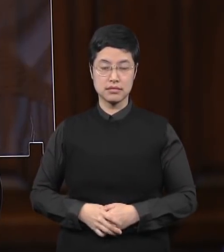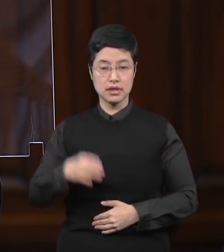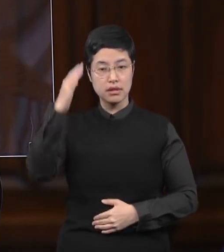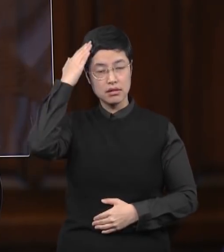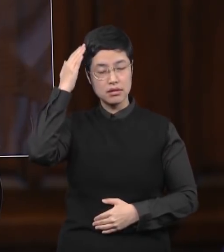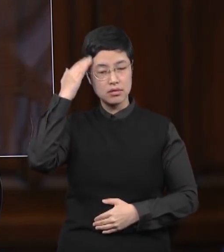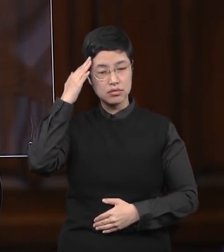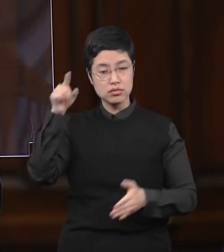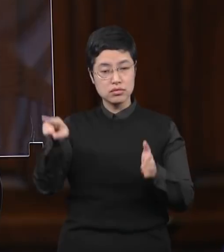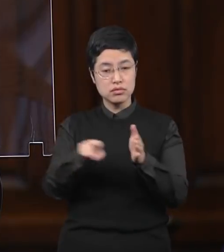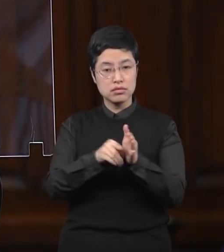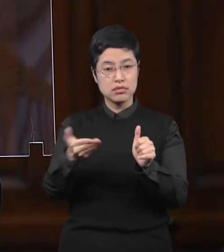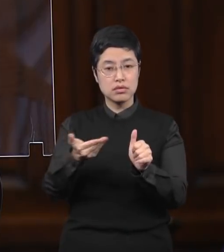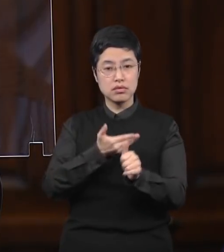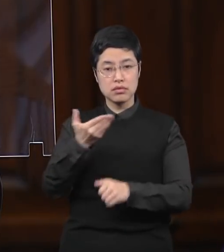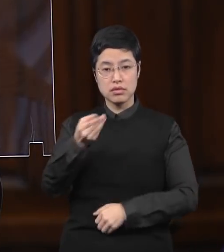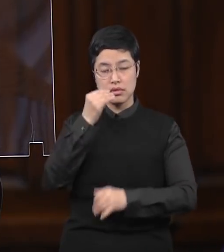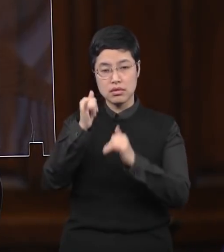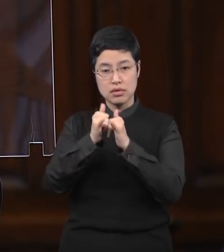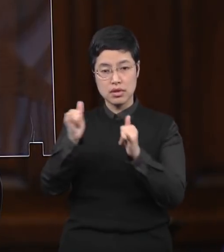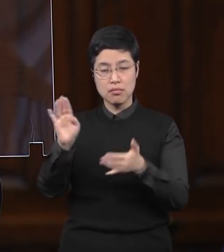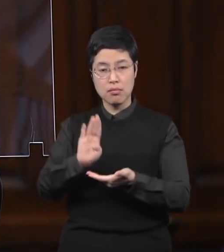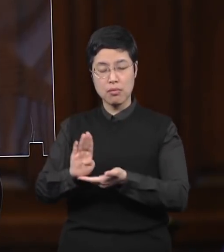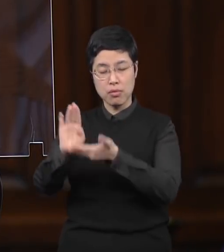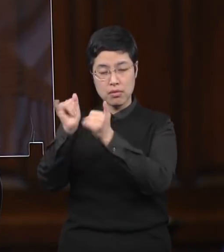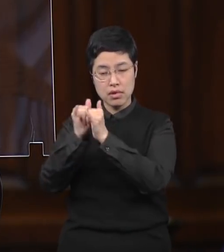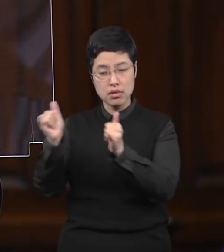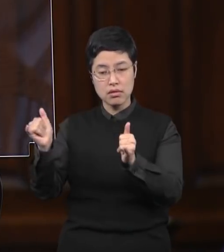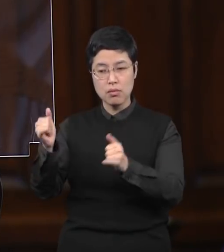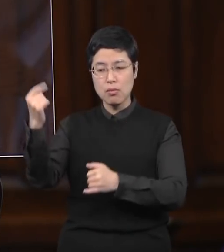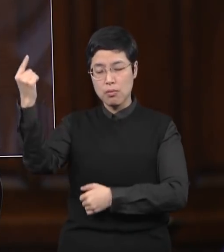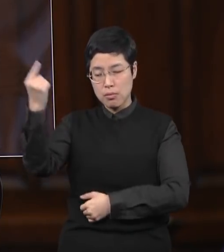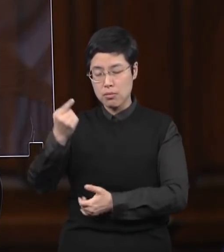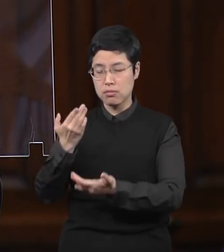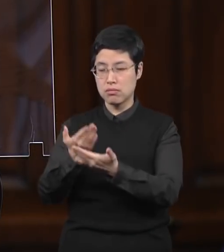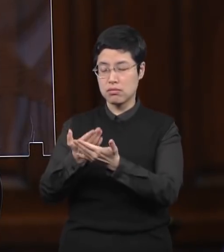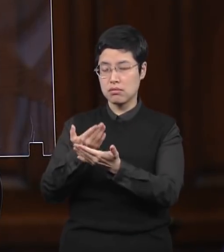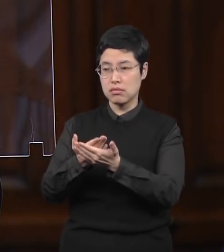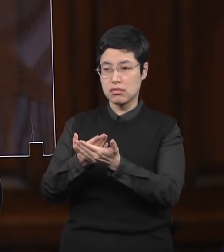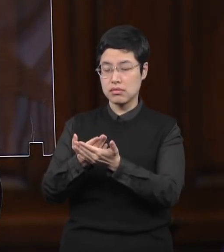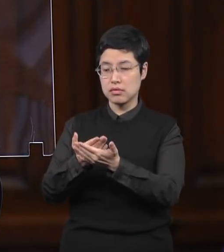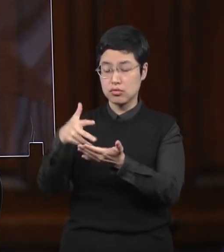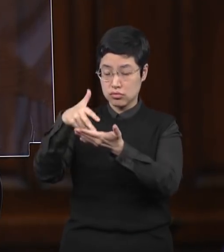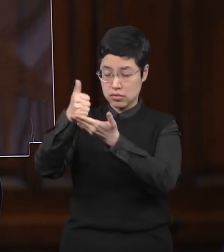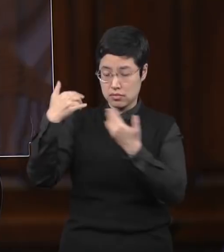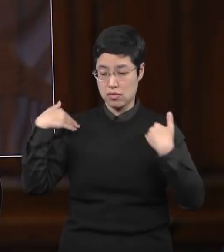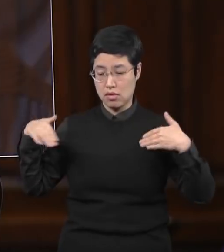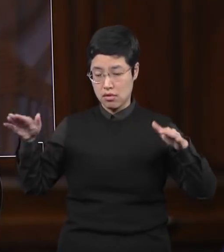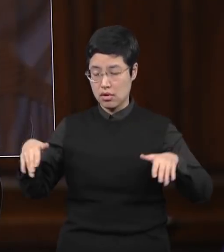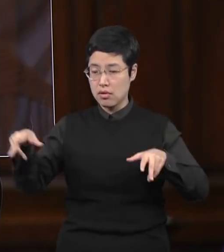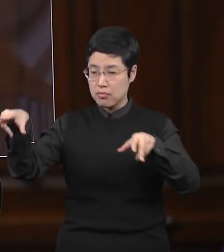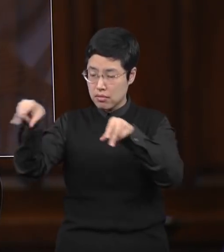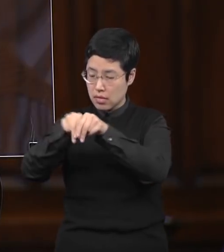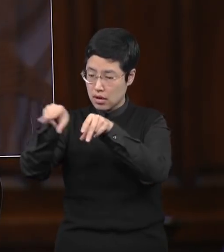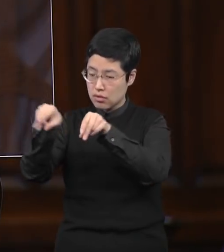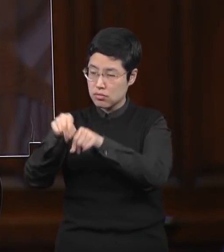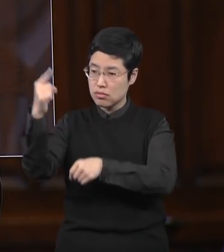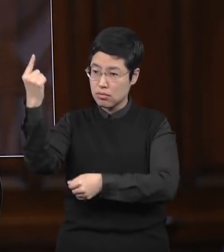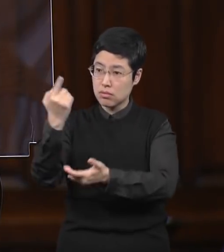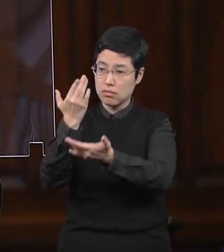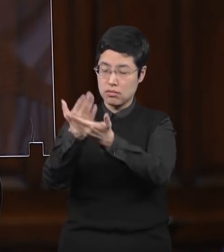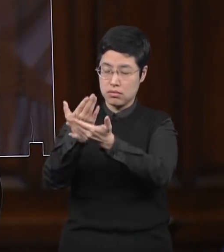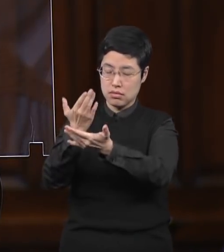한국의 순교 성인들과 복자들이여 오소서. 주님의 천사들이여